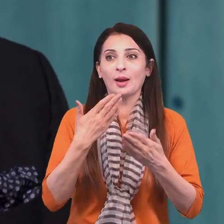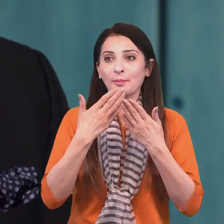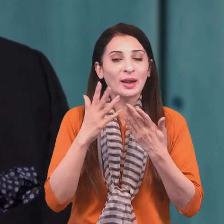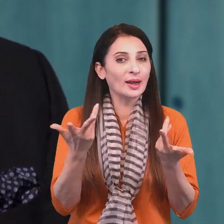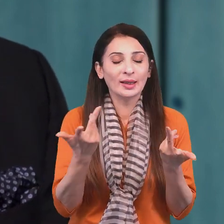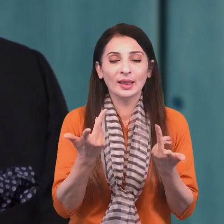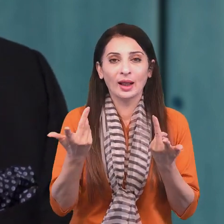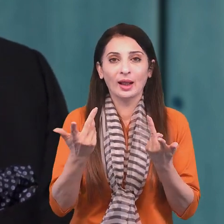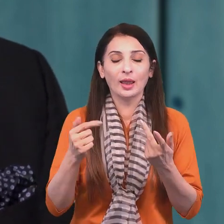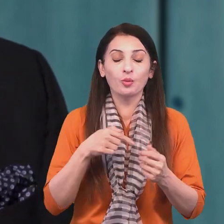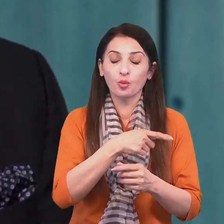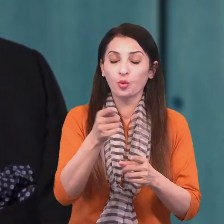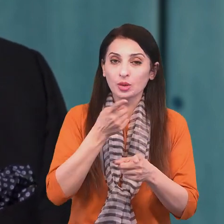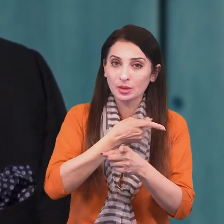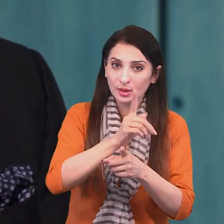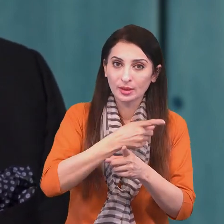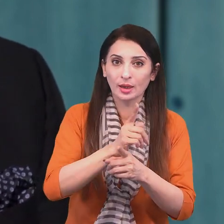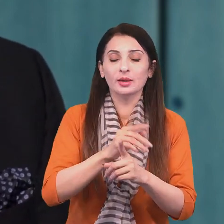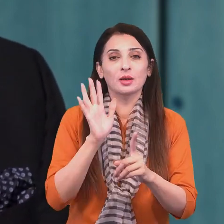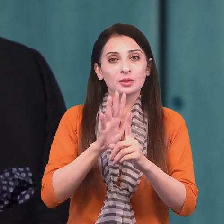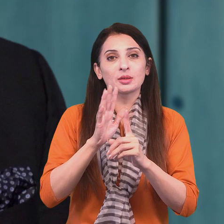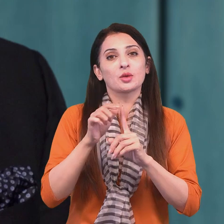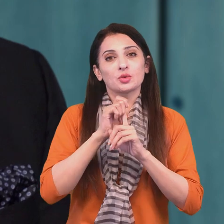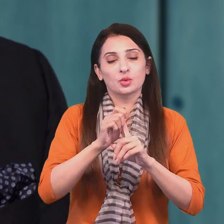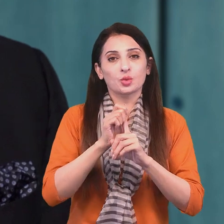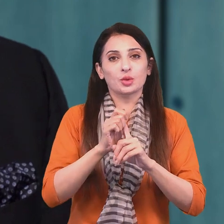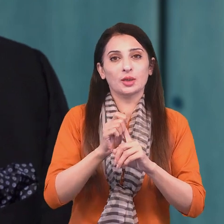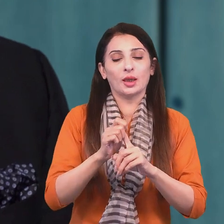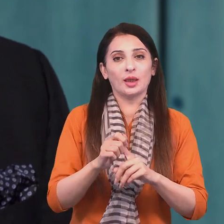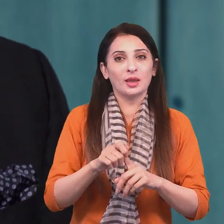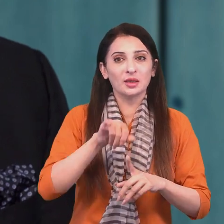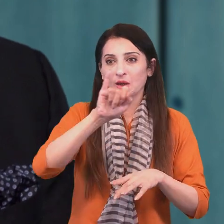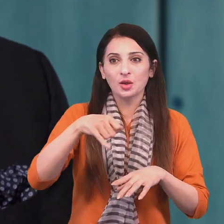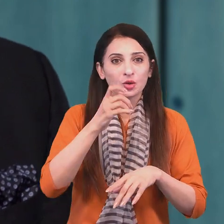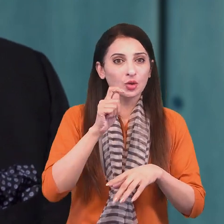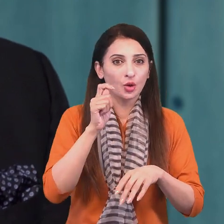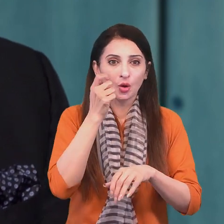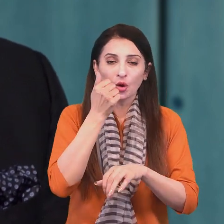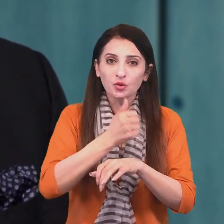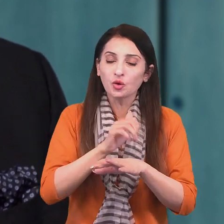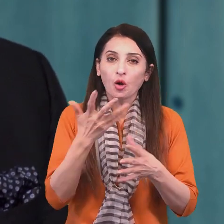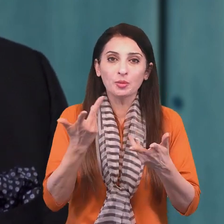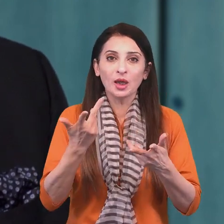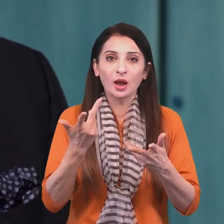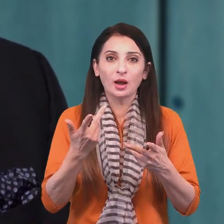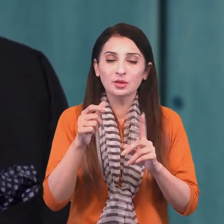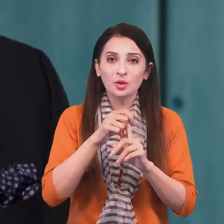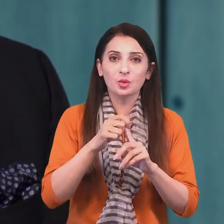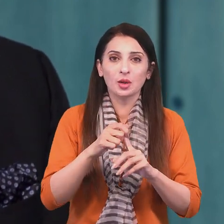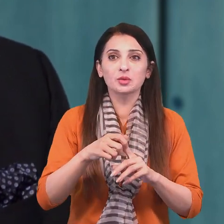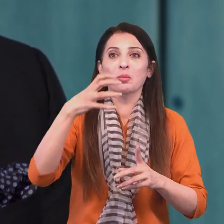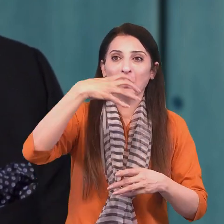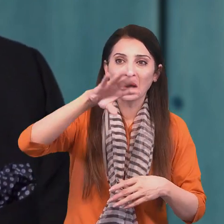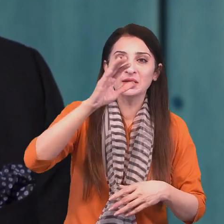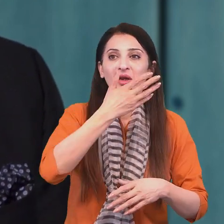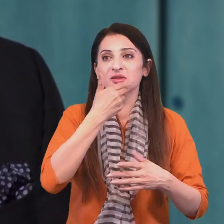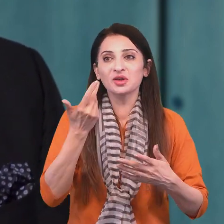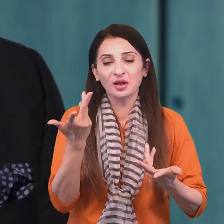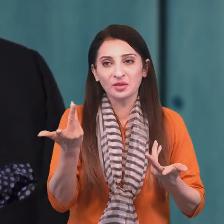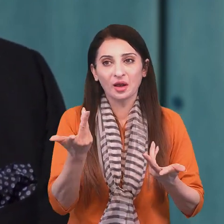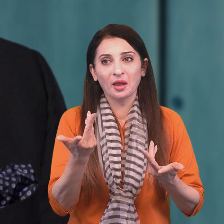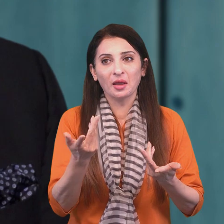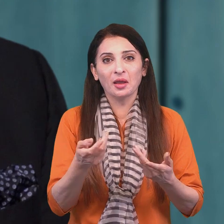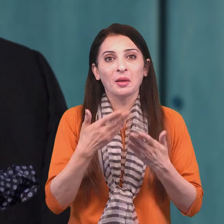سے کیا کرنا ہے، ان کے لیے جاب ڈیسک موجود نہ ہو، اگر کوئی پاکستان سے باہر جانا چاہتا ہے تعلیم کے لیے